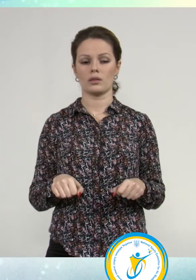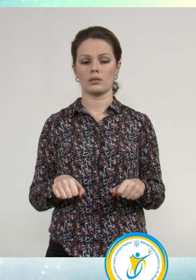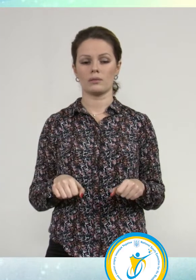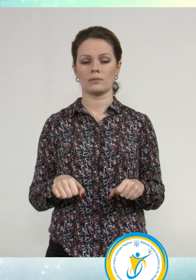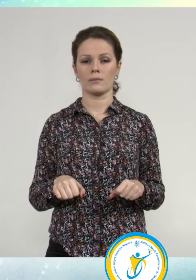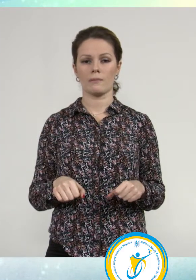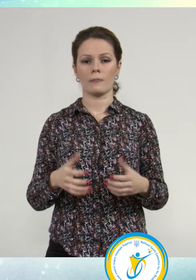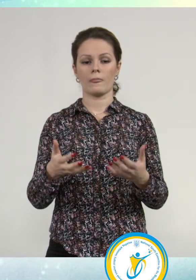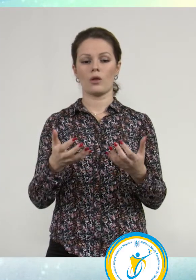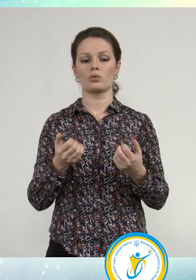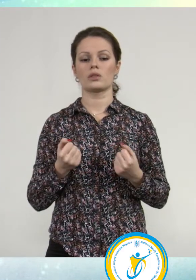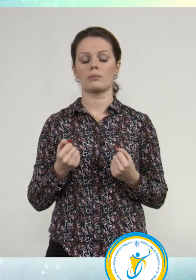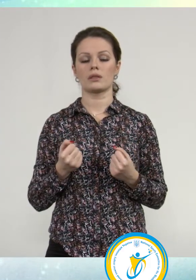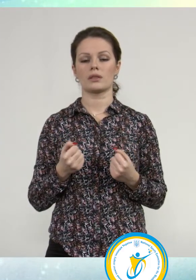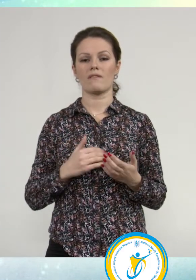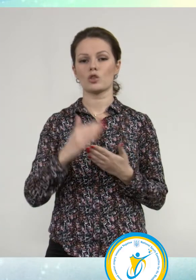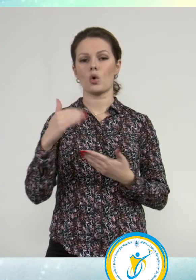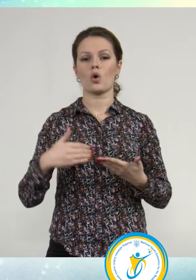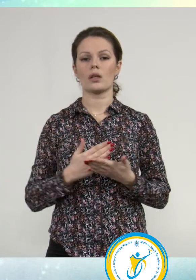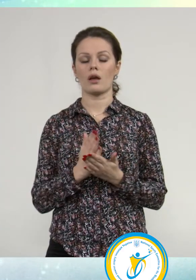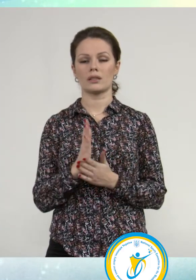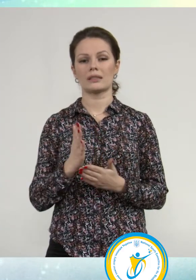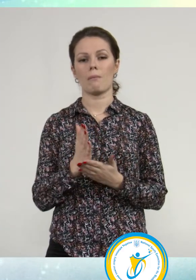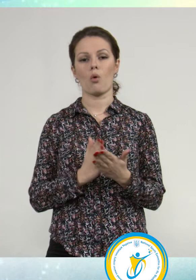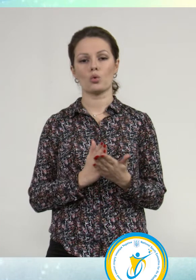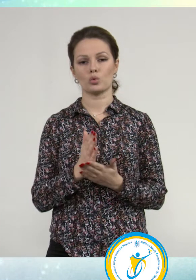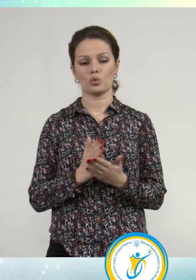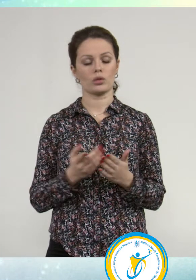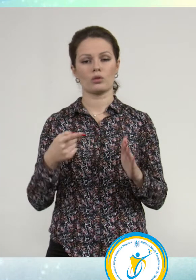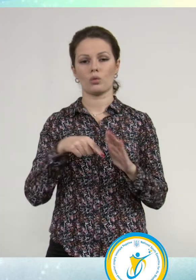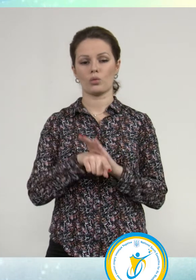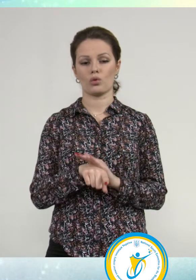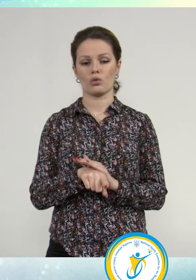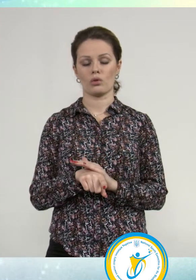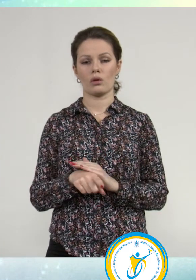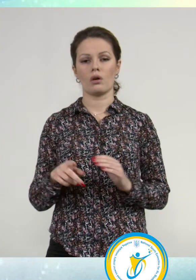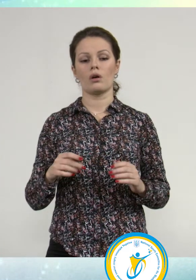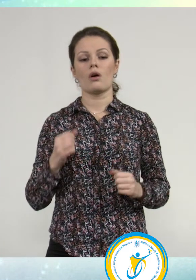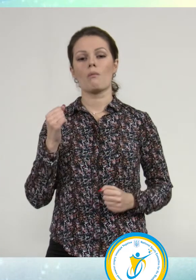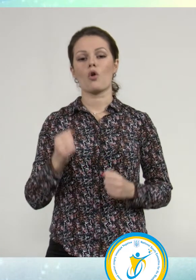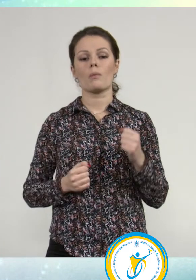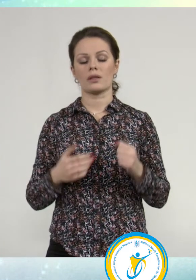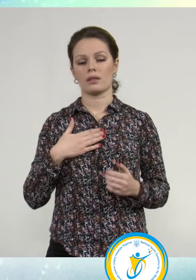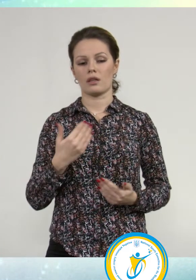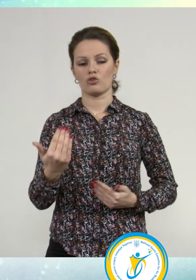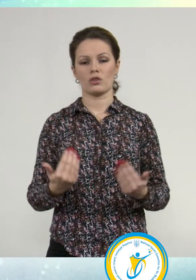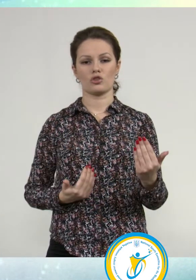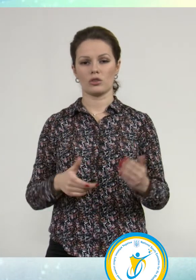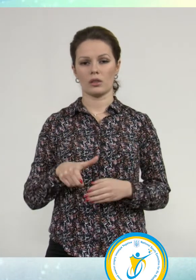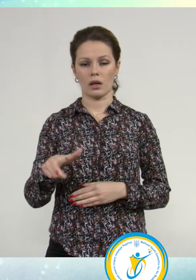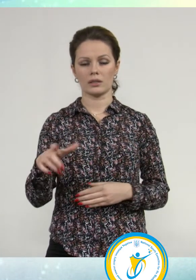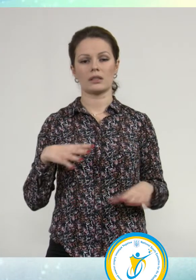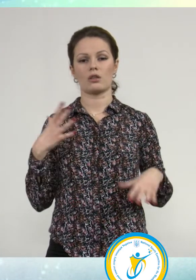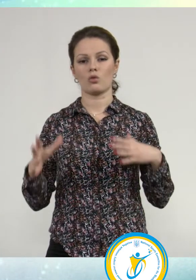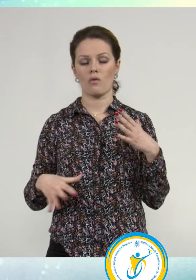отримати, ну, високоякісні послуги, тобто пробігти на нашій лижній трасі, тренуватися. А